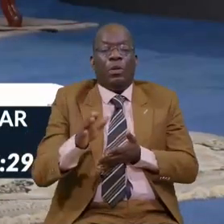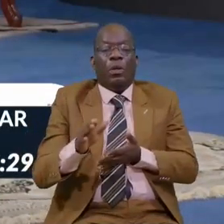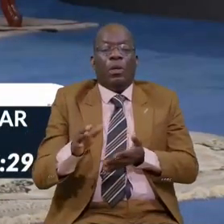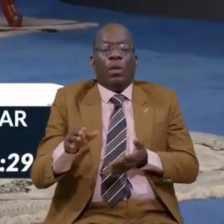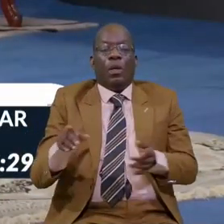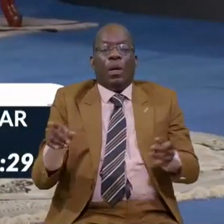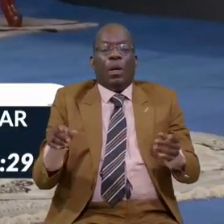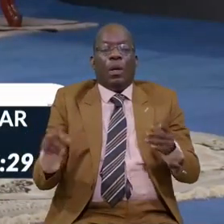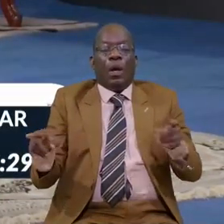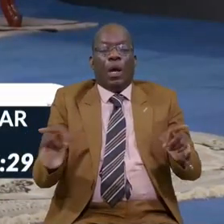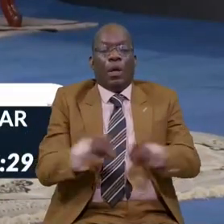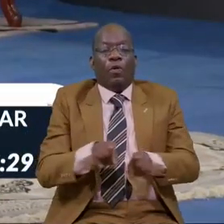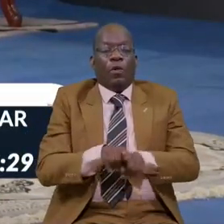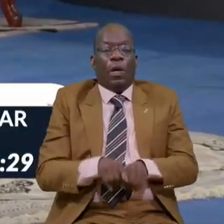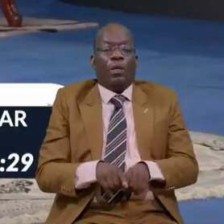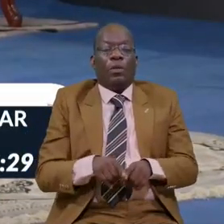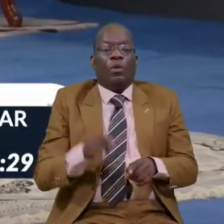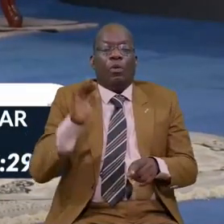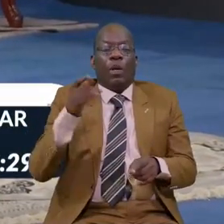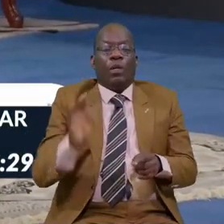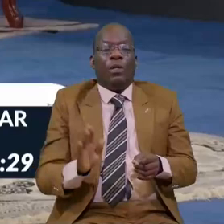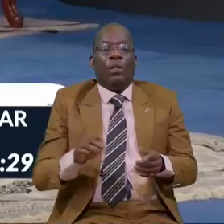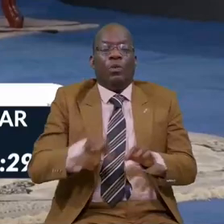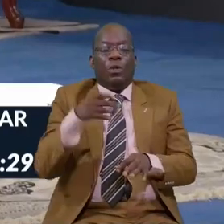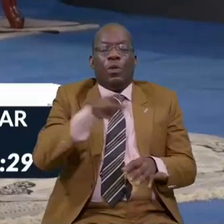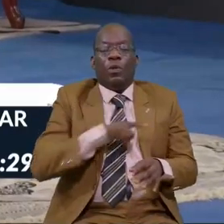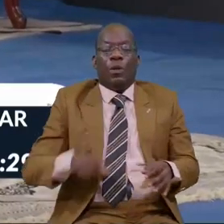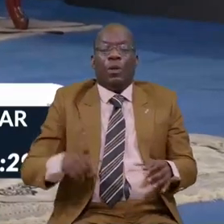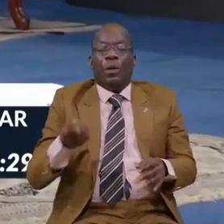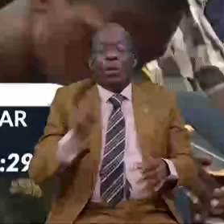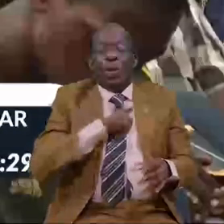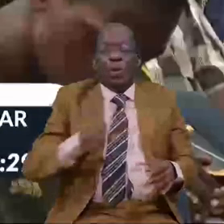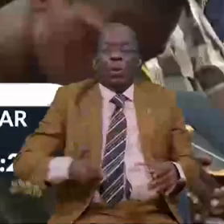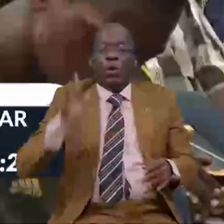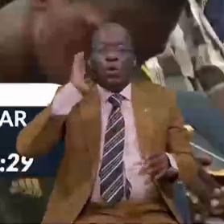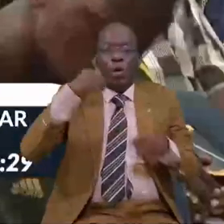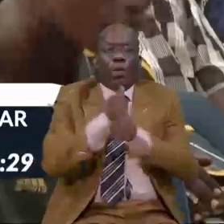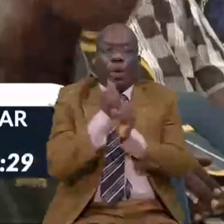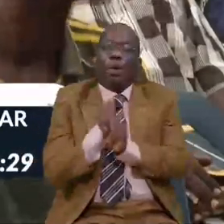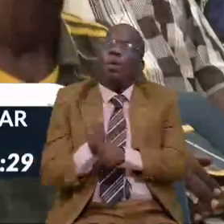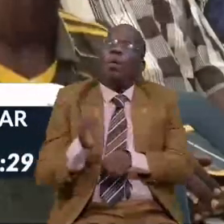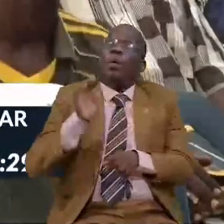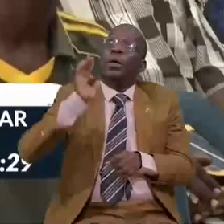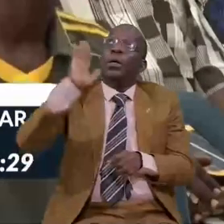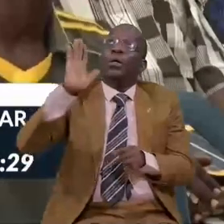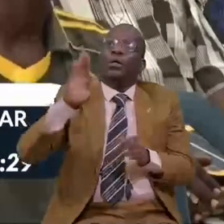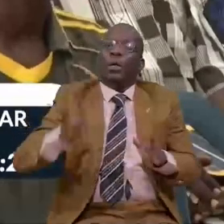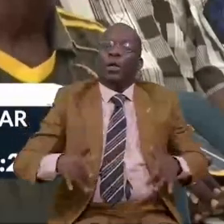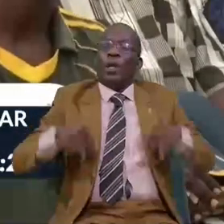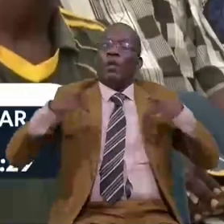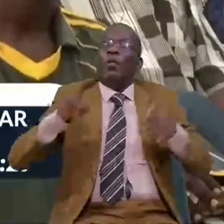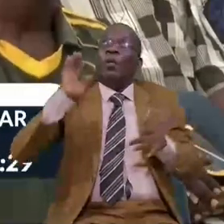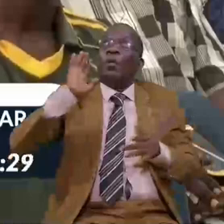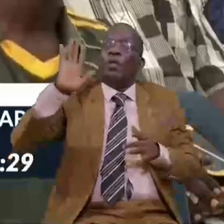de gloire en gloire. Comme par le Seigneur, l'Esprit. Le